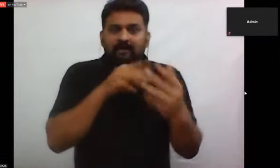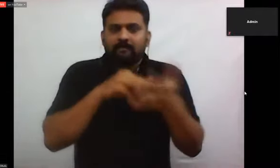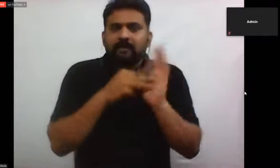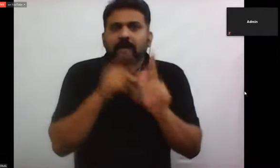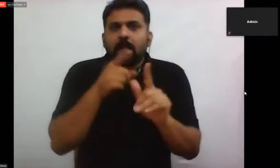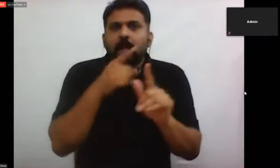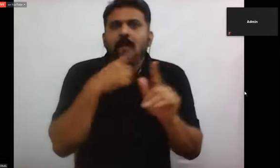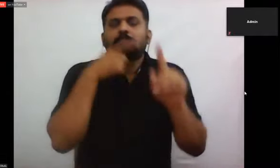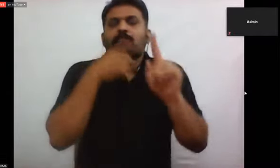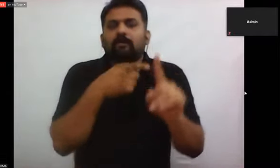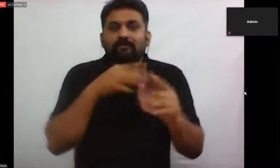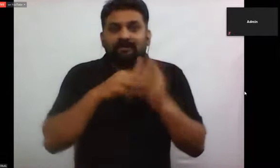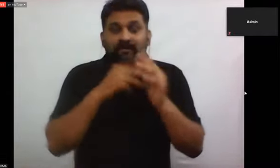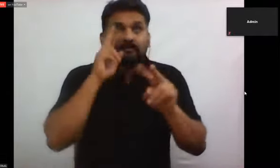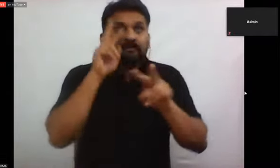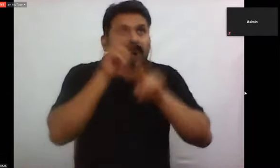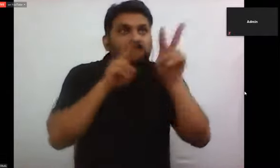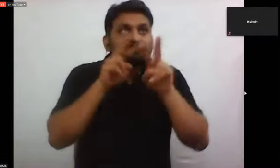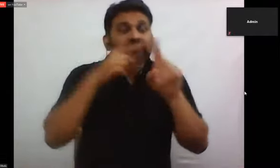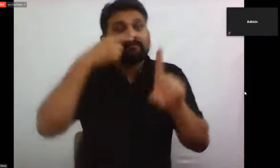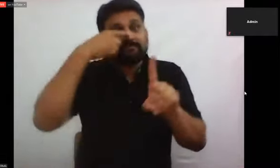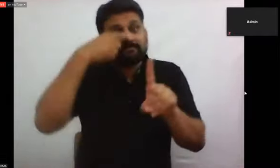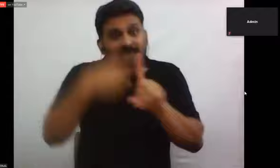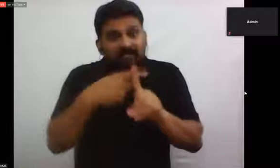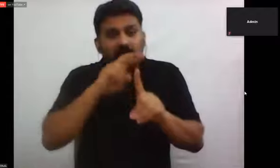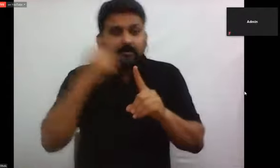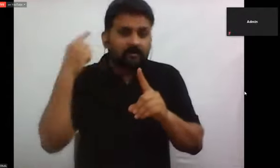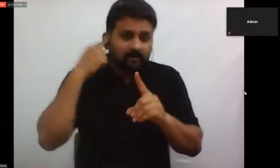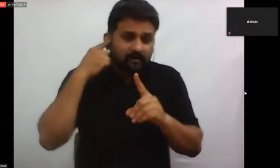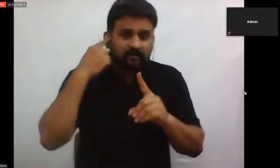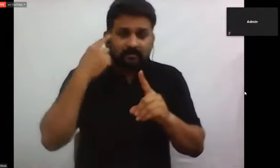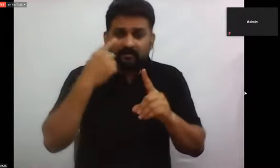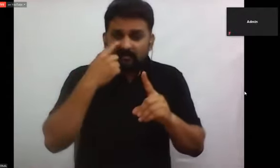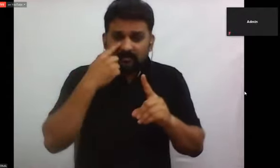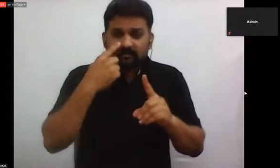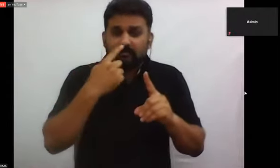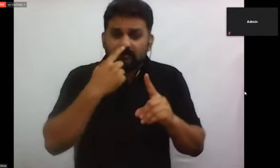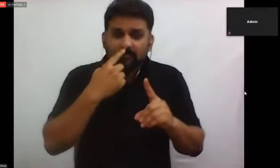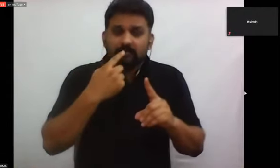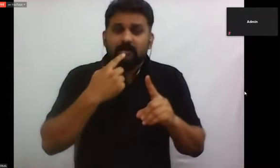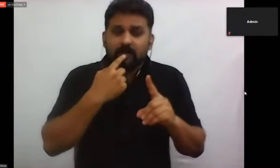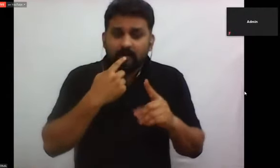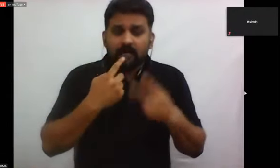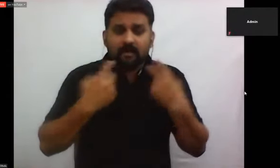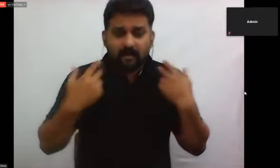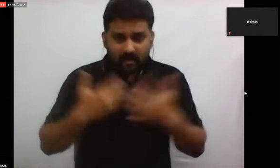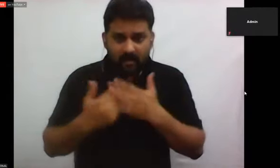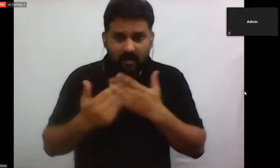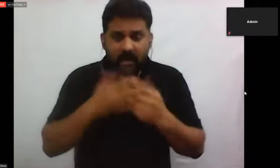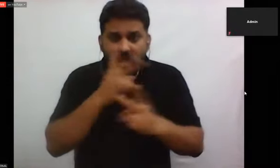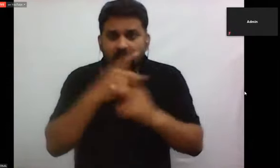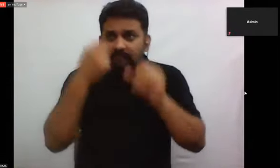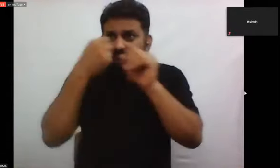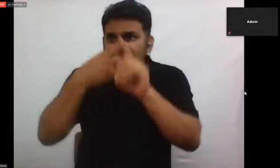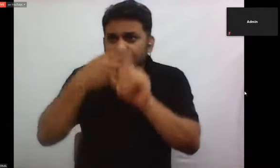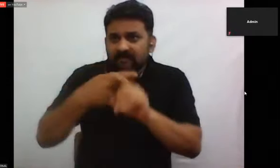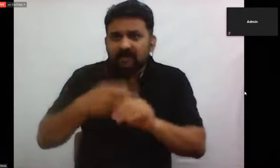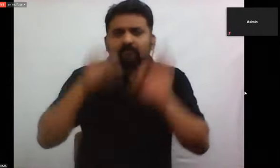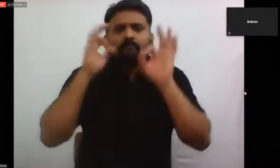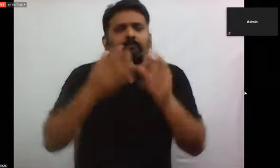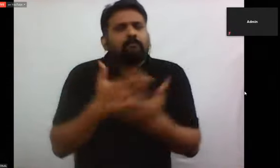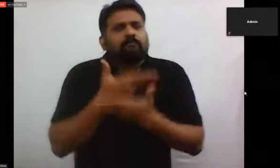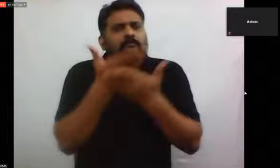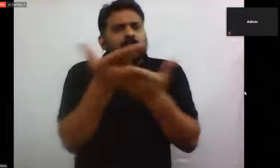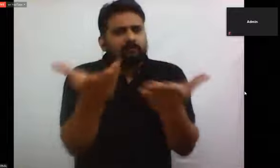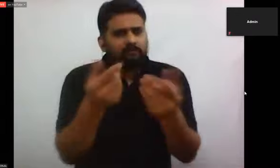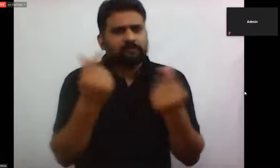point. Matlab vision ke saath saath dusre sensory inputs jo comfortable hai child ke liye. Right. It's good to use that kind of sensory input.